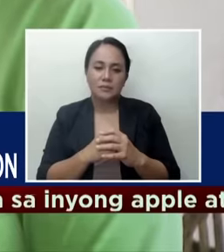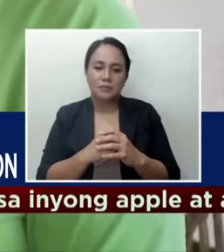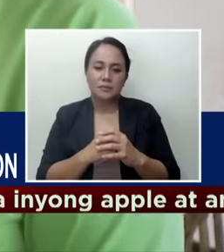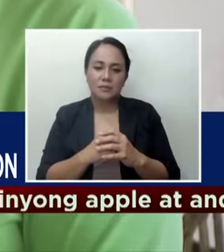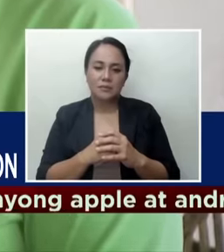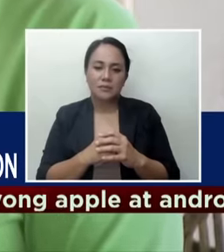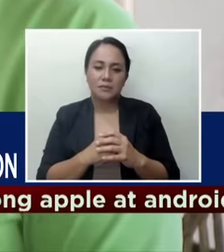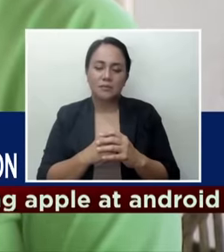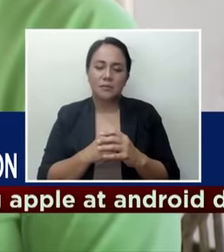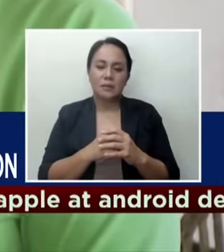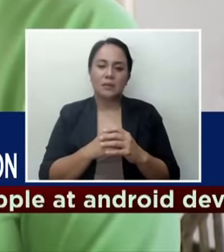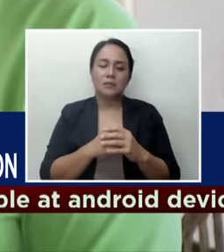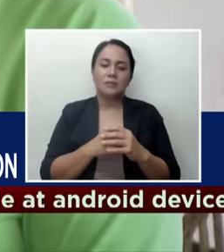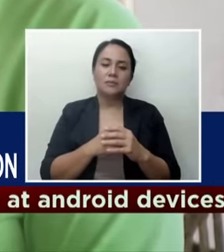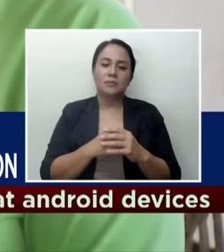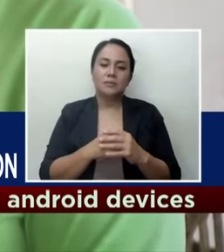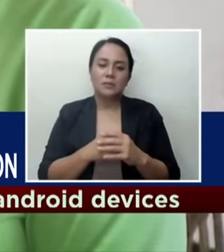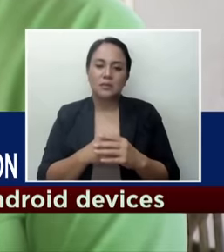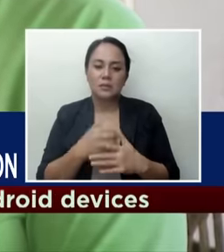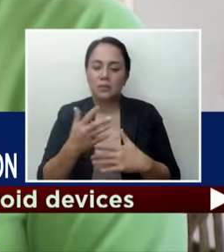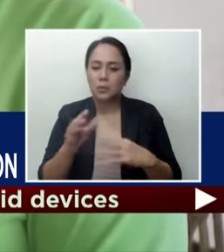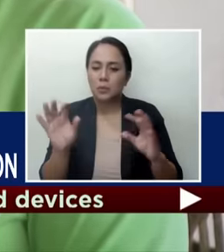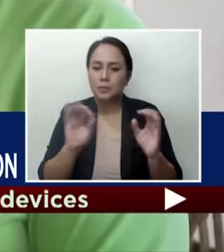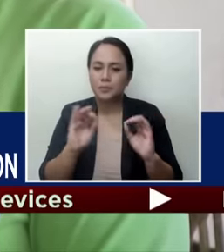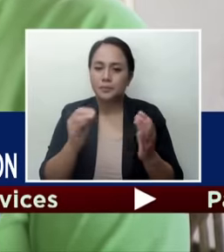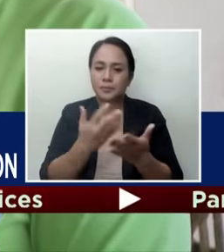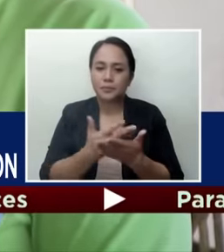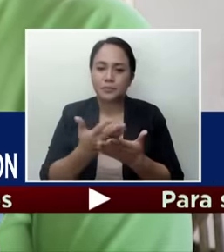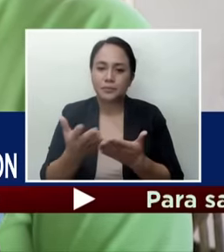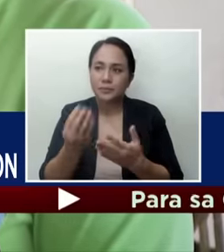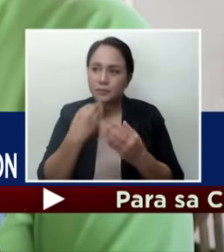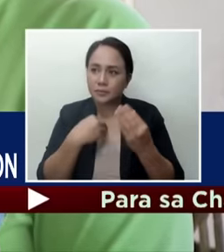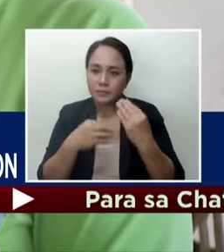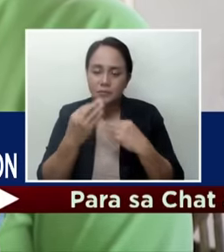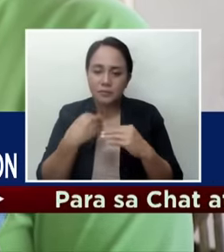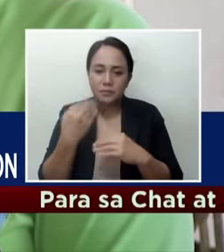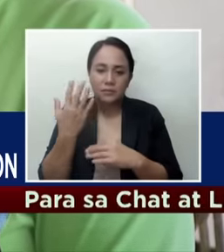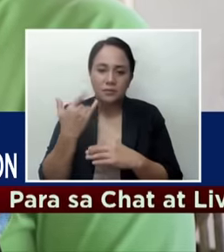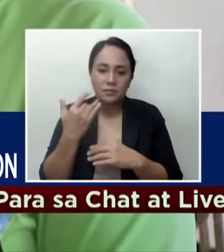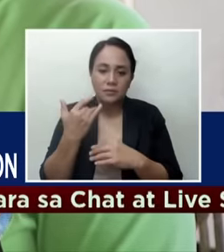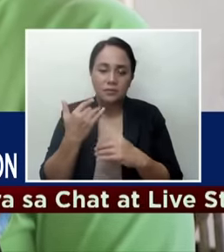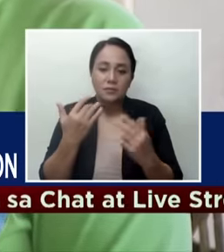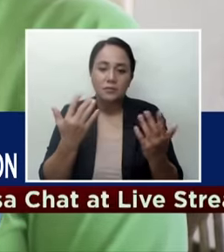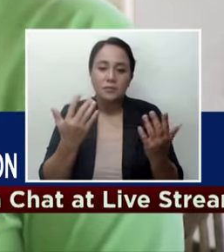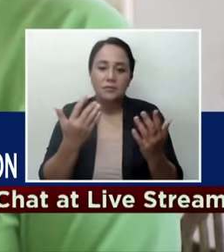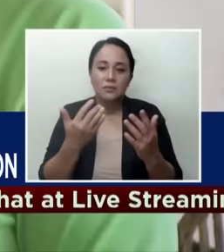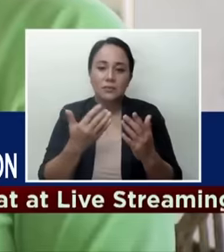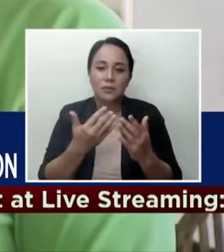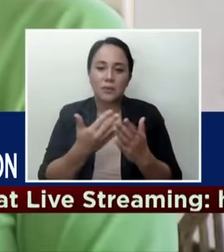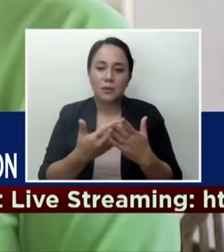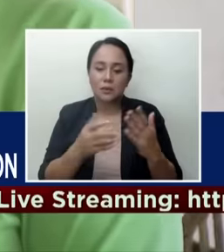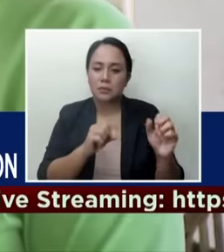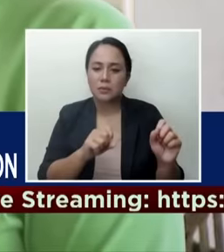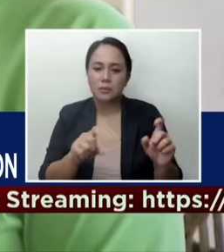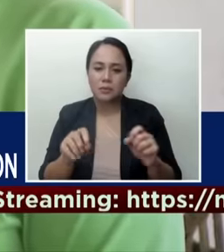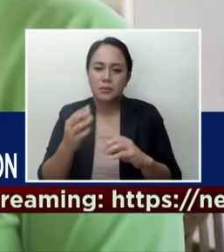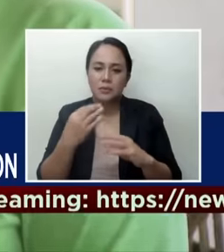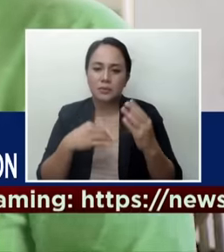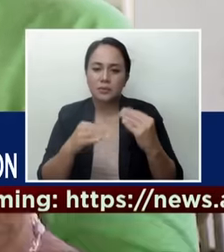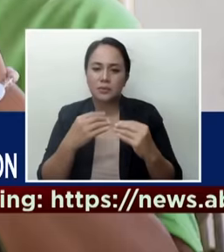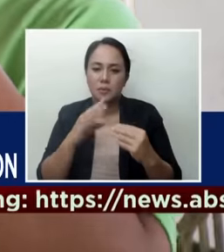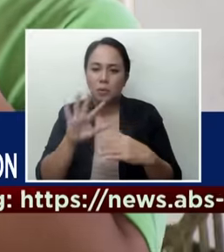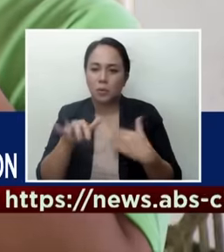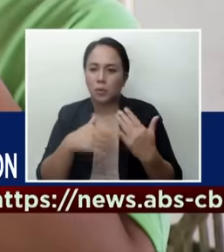Tapos wala kami mabili ng pagkain kasi yung mga walang tinda kasi basa daw lahat.